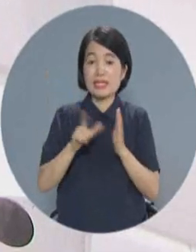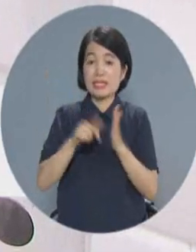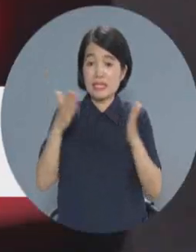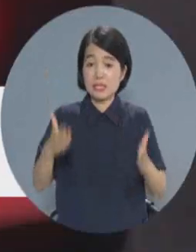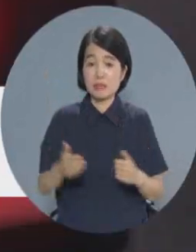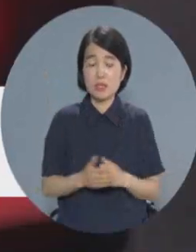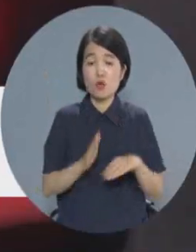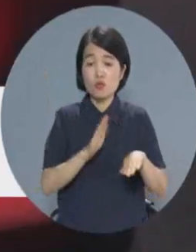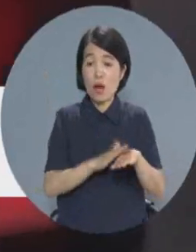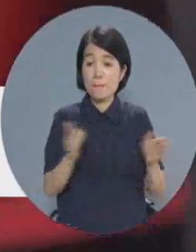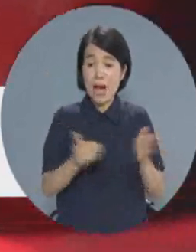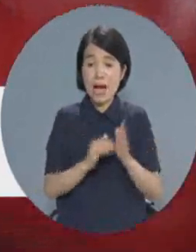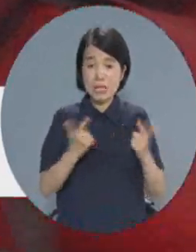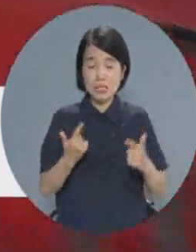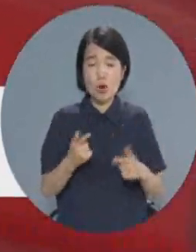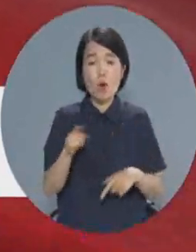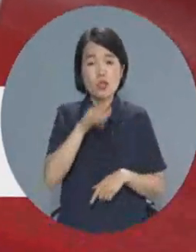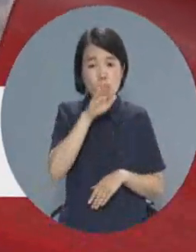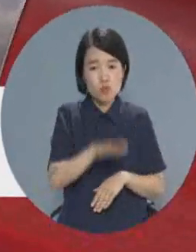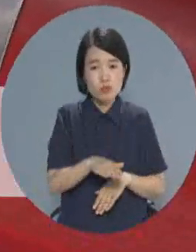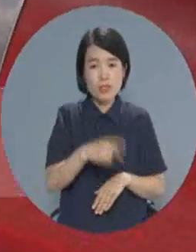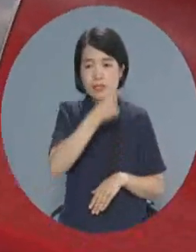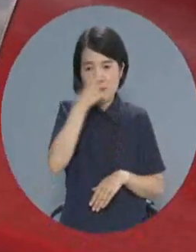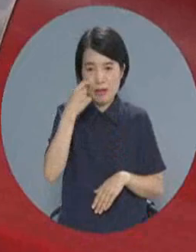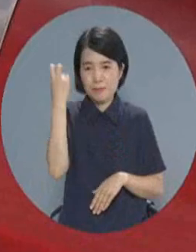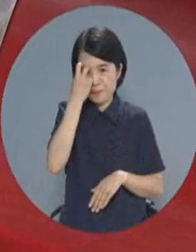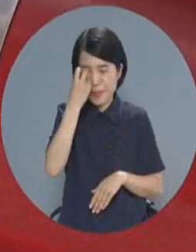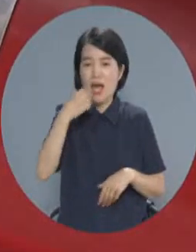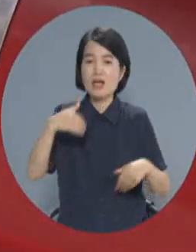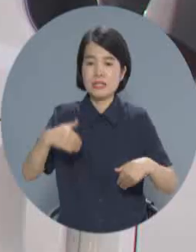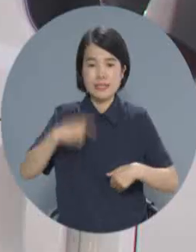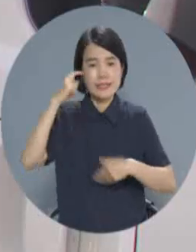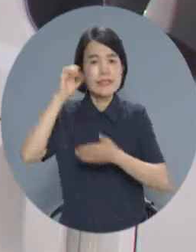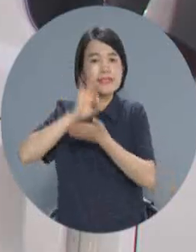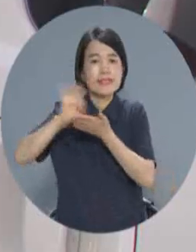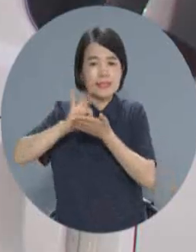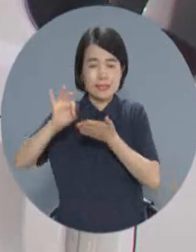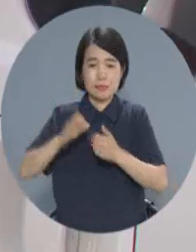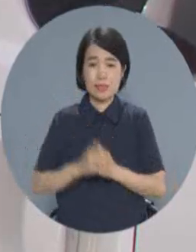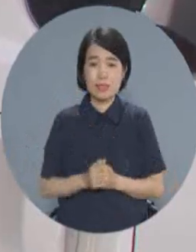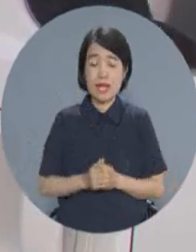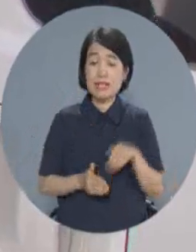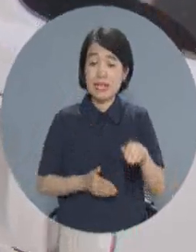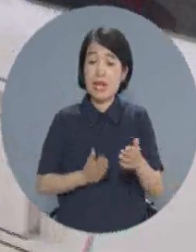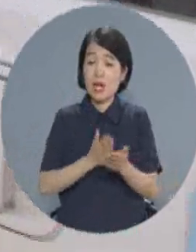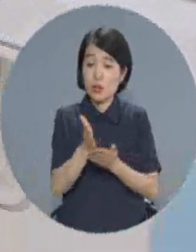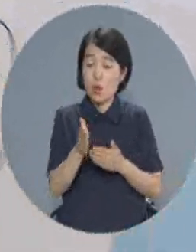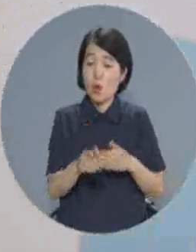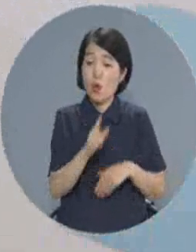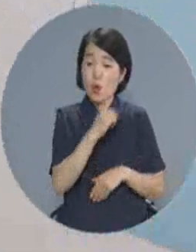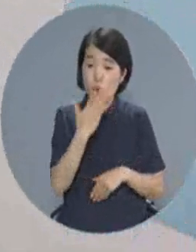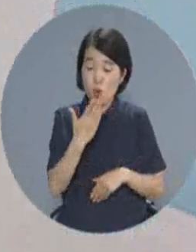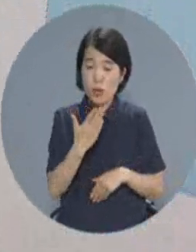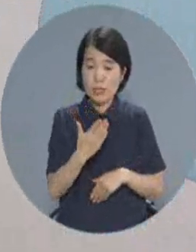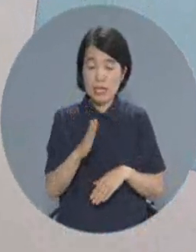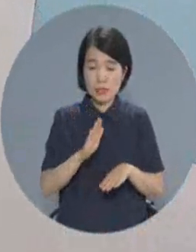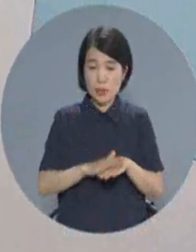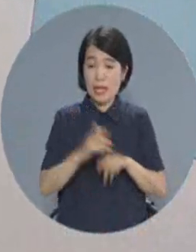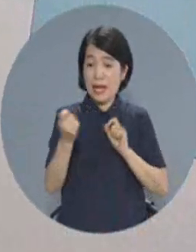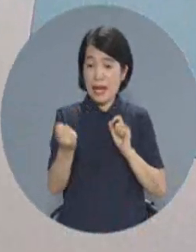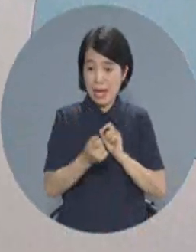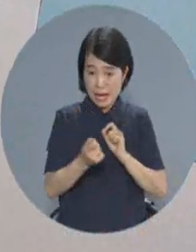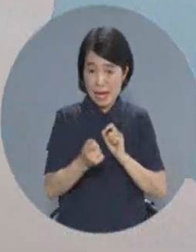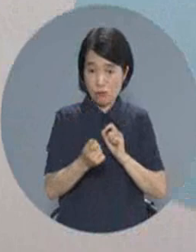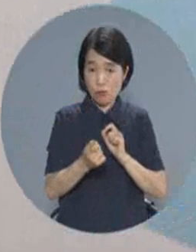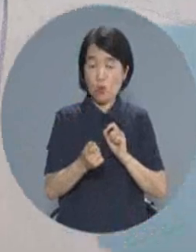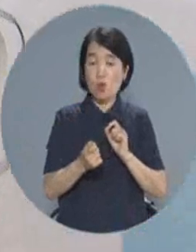해서 끝나는 게 아니라 위치와 점검까지 신경 써야 합니다. 차량용 소화기는 손을 뻗으면 바로 닿을 수 있는